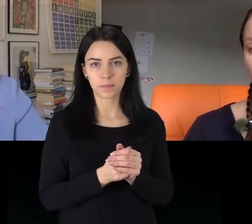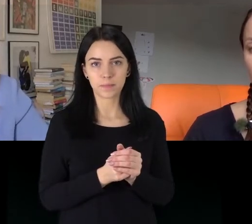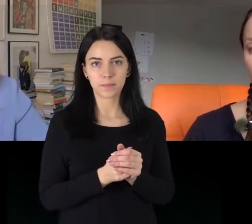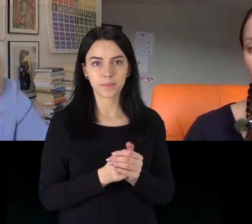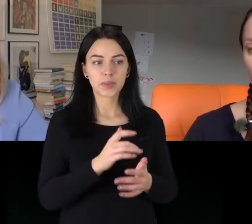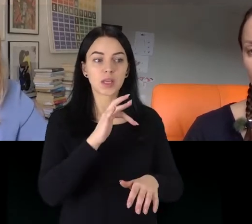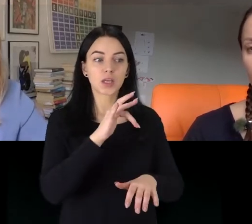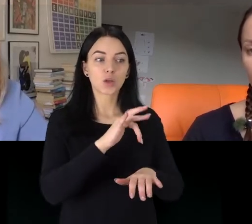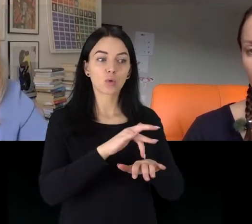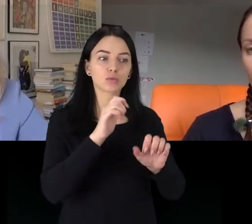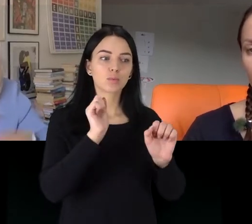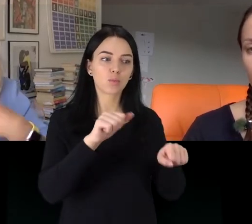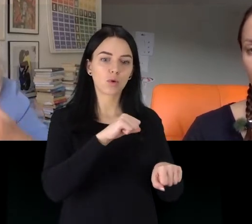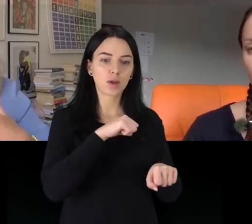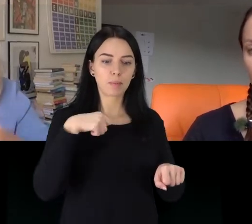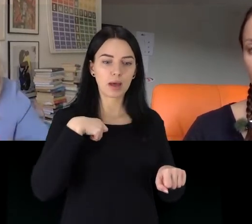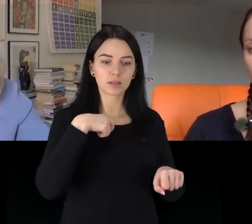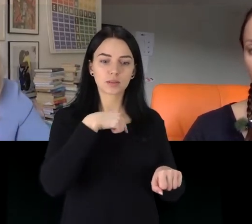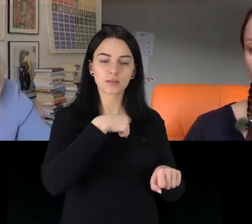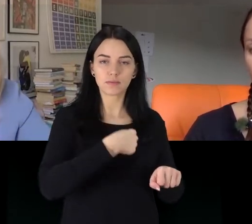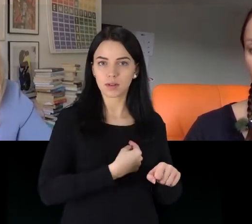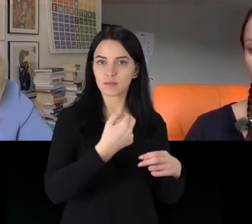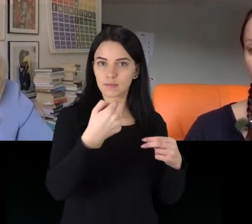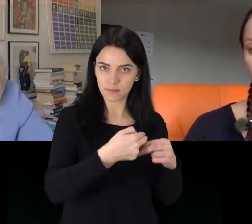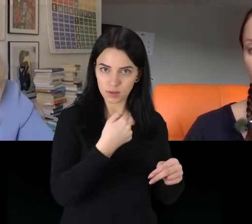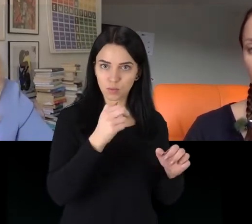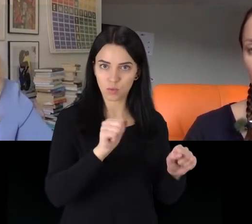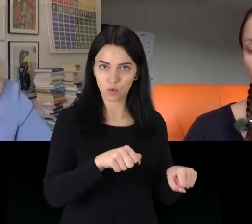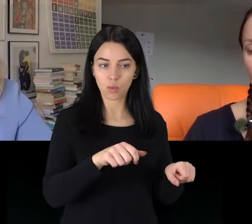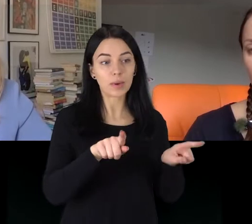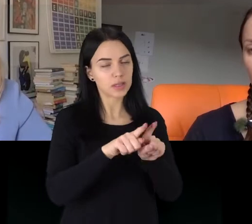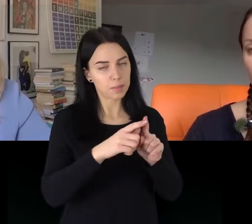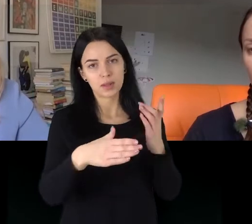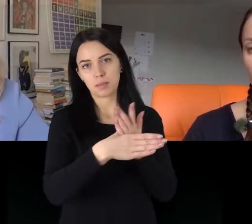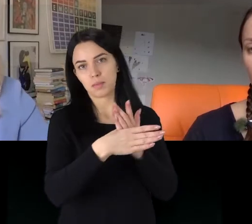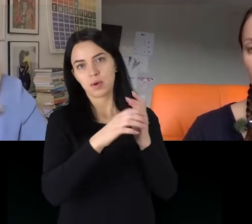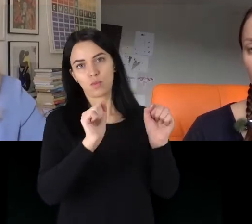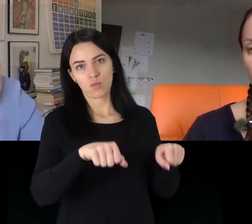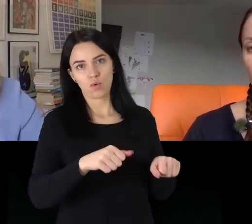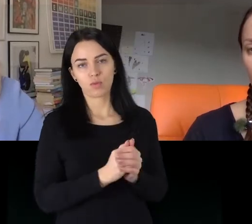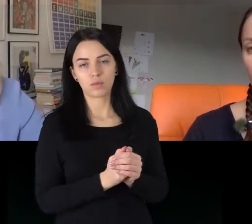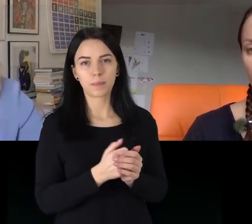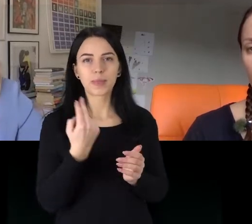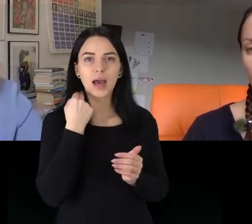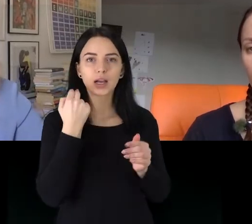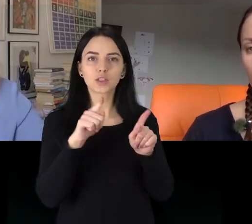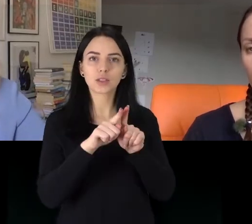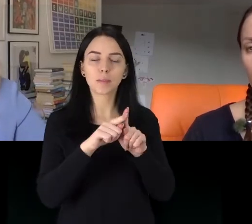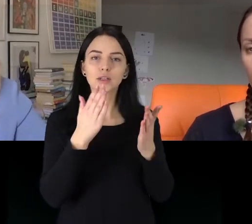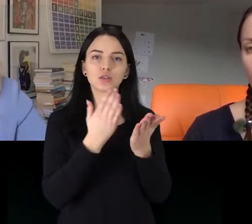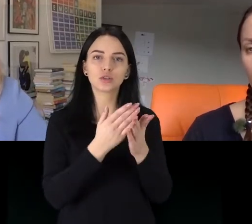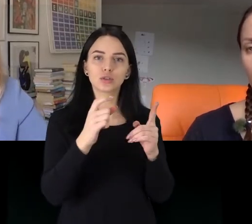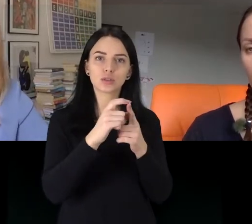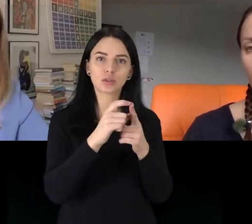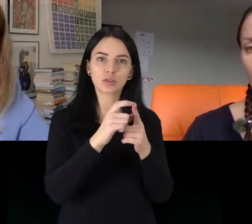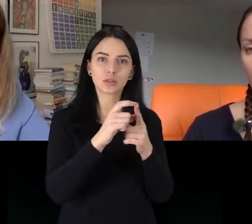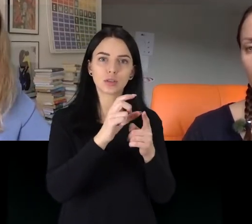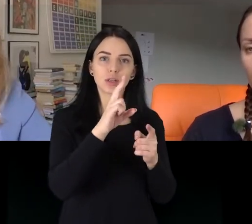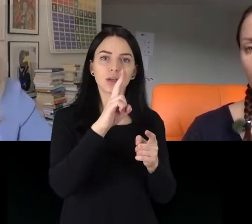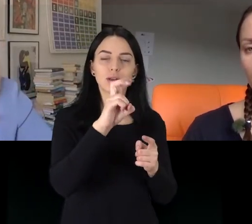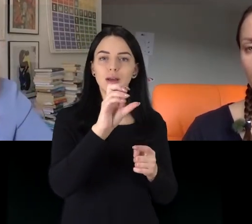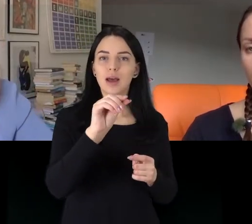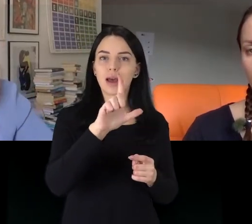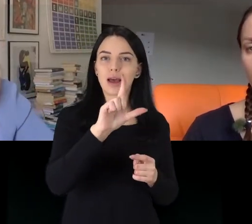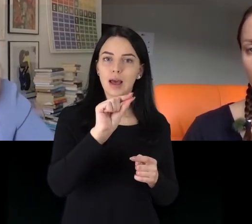ir sužeisti labai smarkiai tai, ką aš jaučiu, bet gali mums ir padėti, lygiai taip pat. Angliškai irgi yra toks terminas, yra arba help,